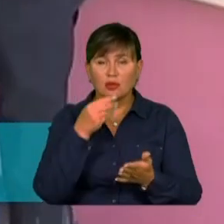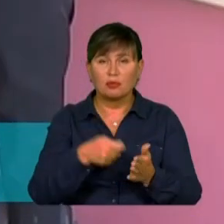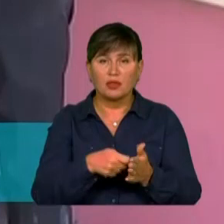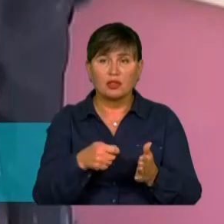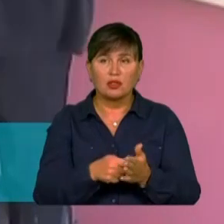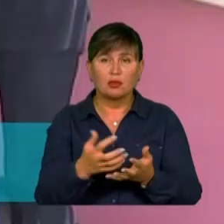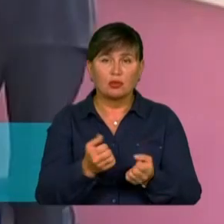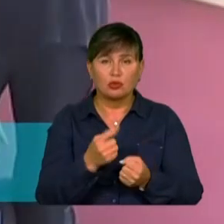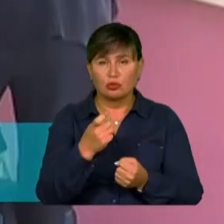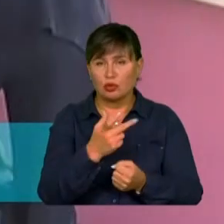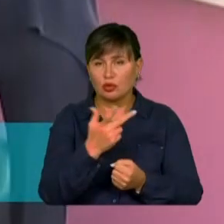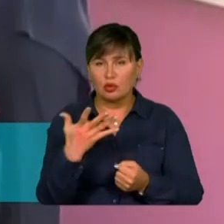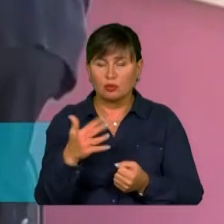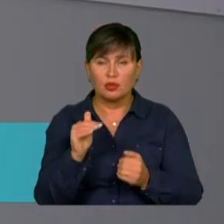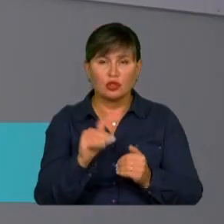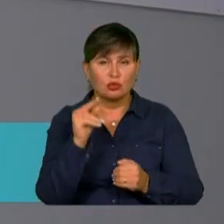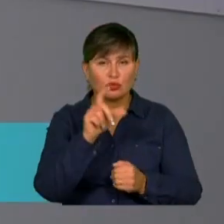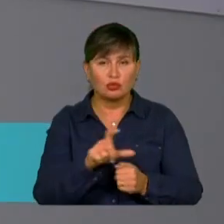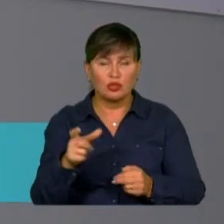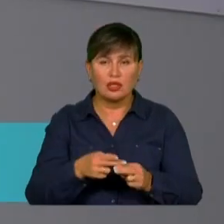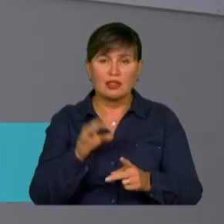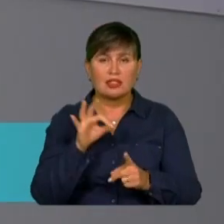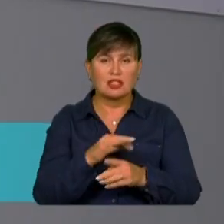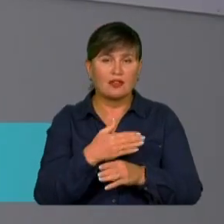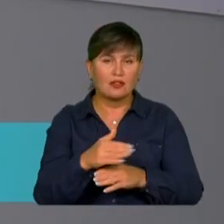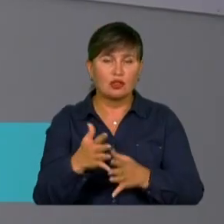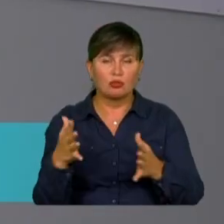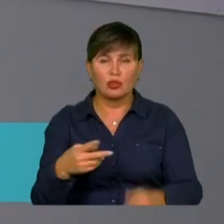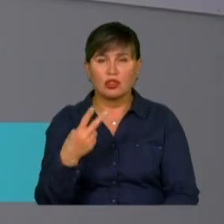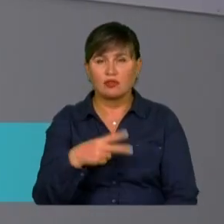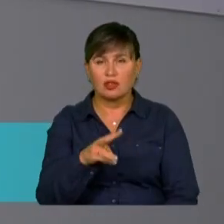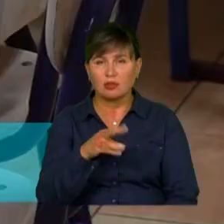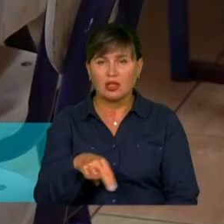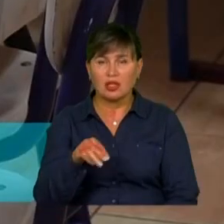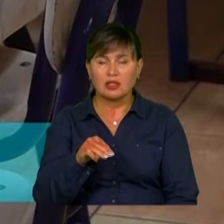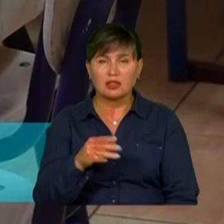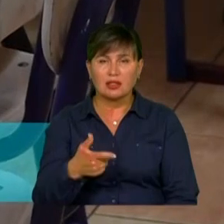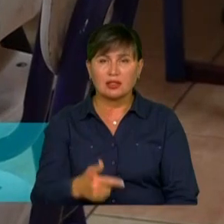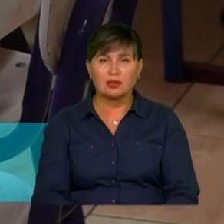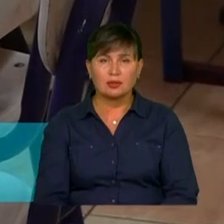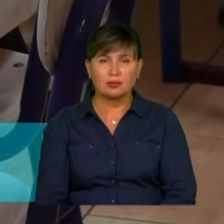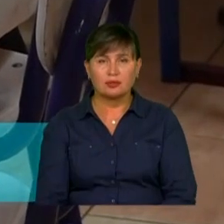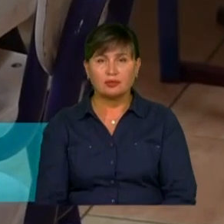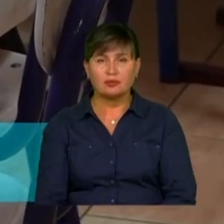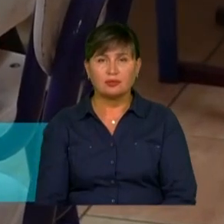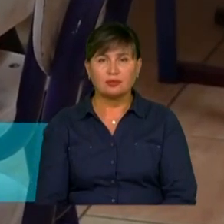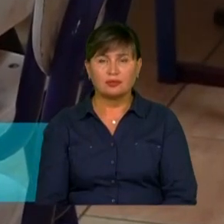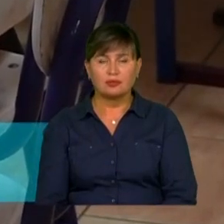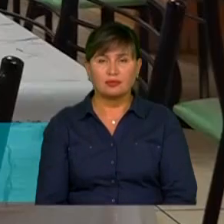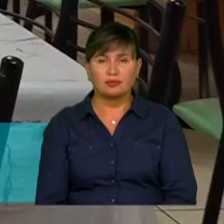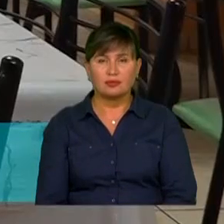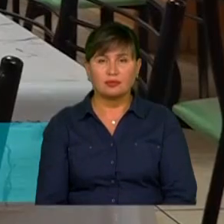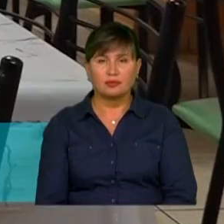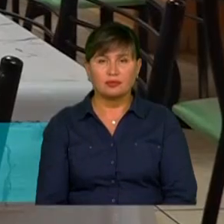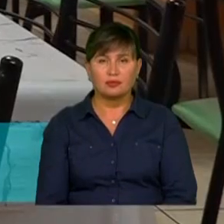охвачены почти 135 тысяч учеников. На эти цели выделено более 20 миллиардов тенге. Рустам Аралбаев, Жансая Ужабек, Ернат